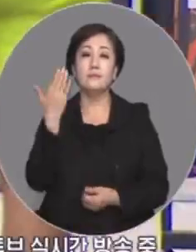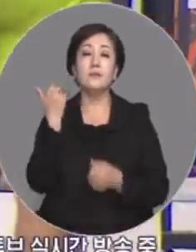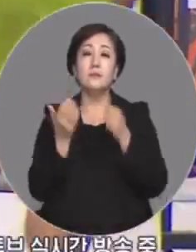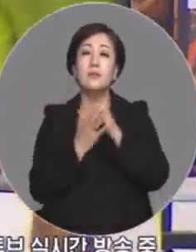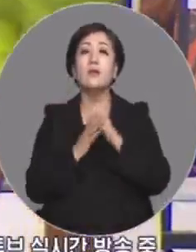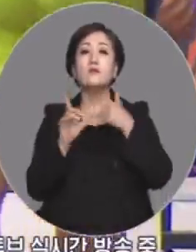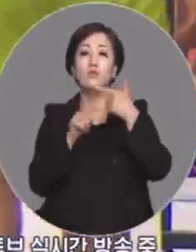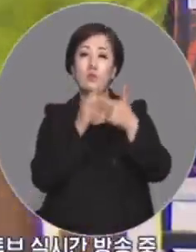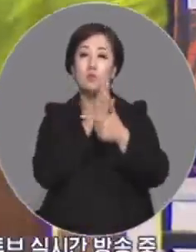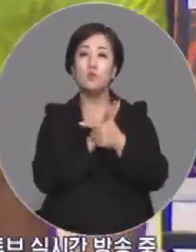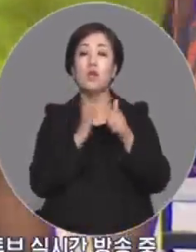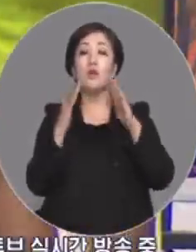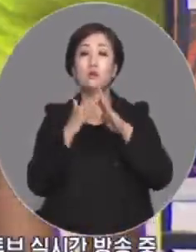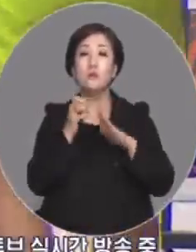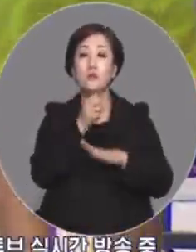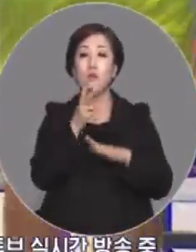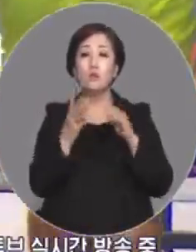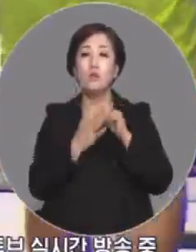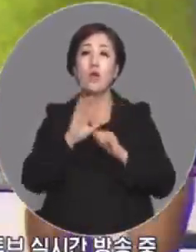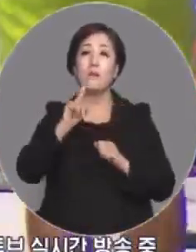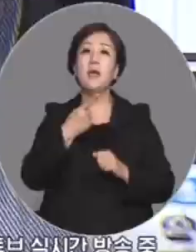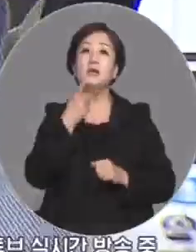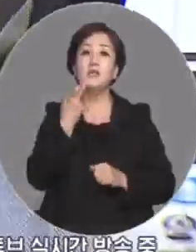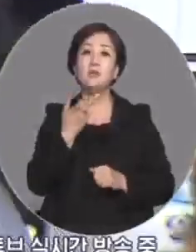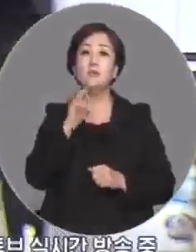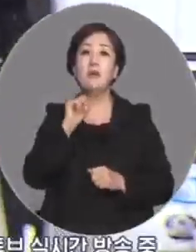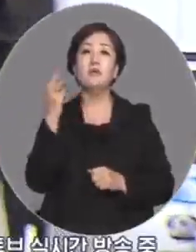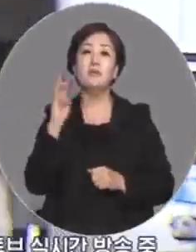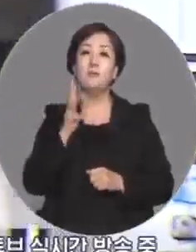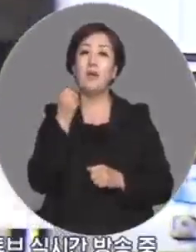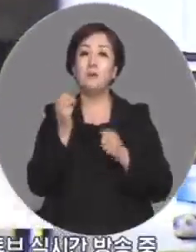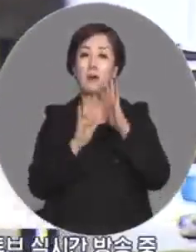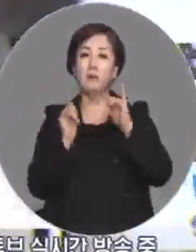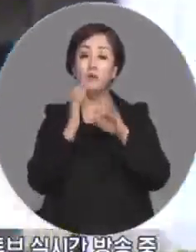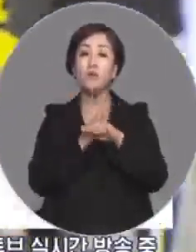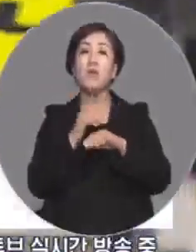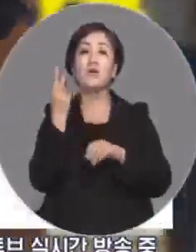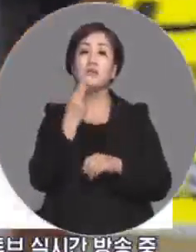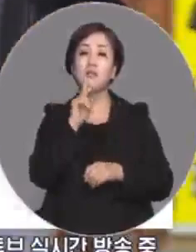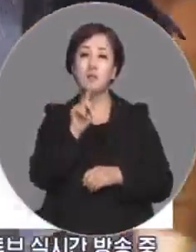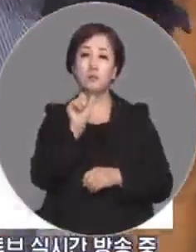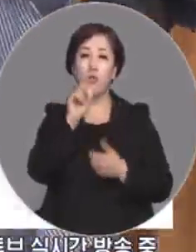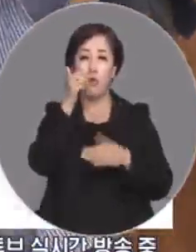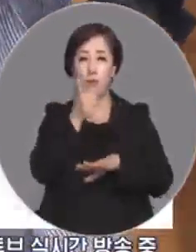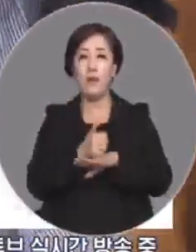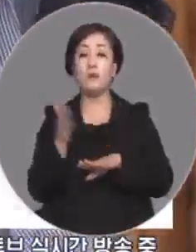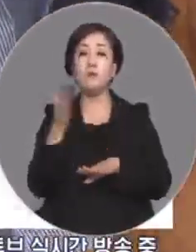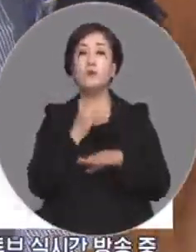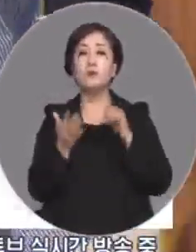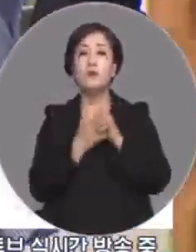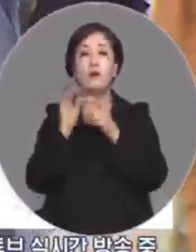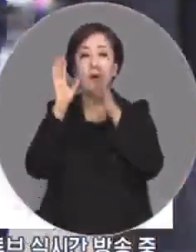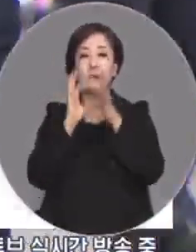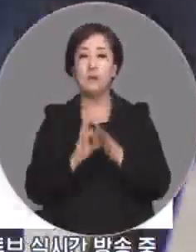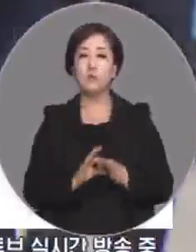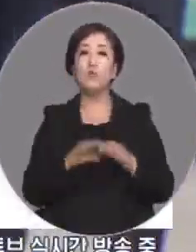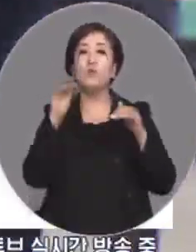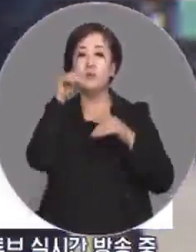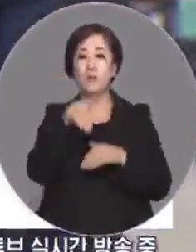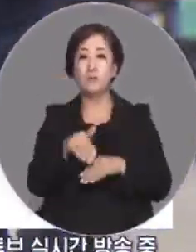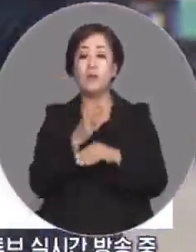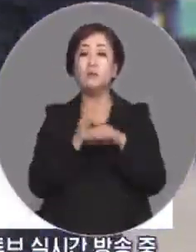지난달 울산의 주민등록 인구는 112만 6,300여 명. 2015년 말부터 한 차례 반등 없이 내리막을